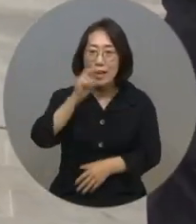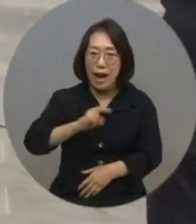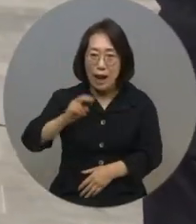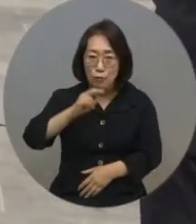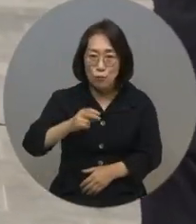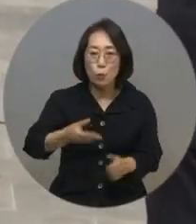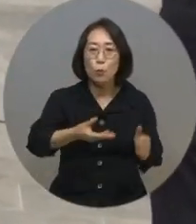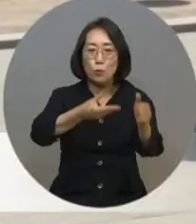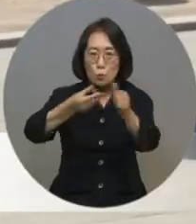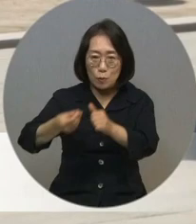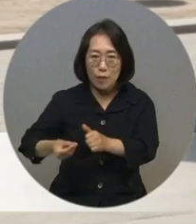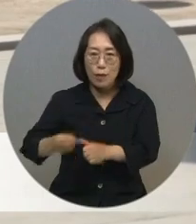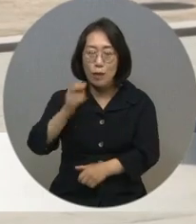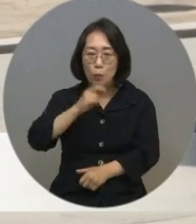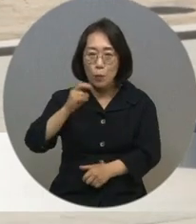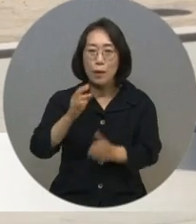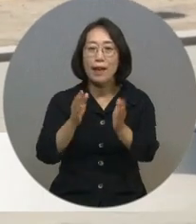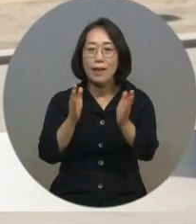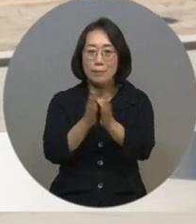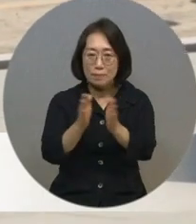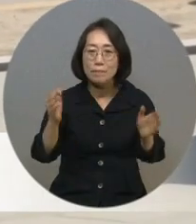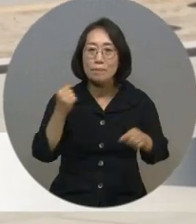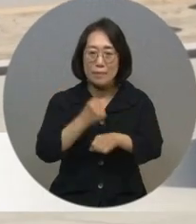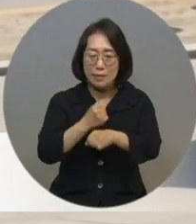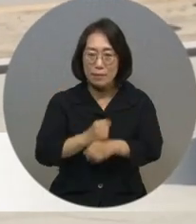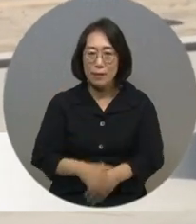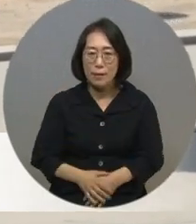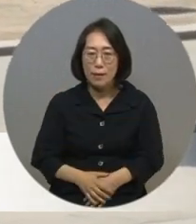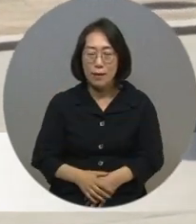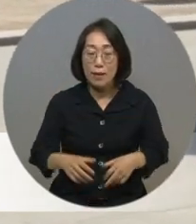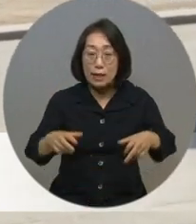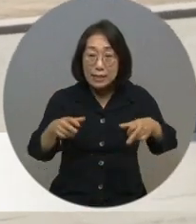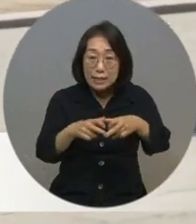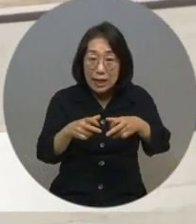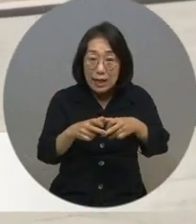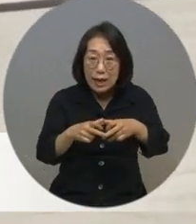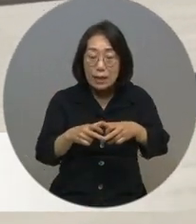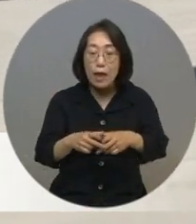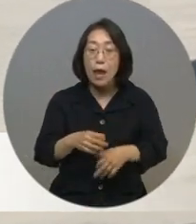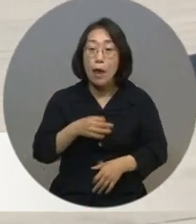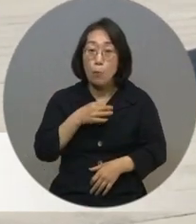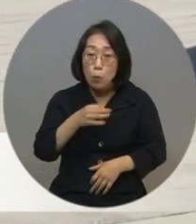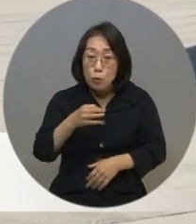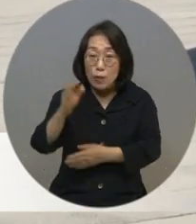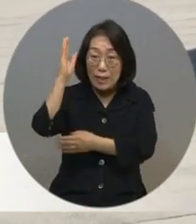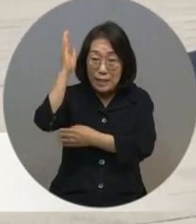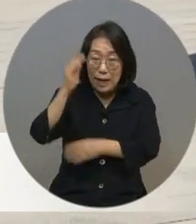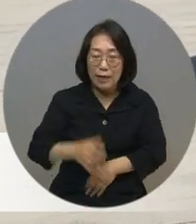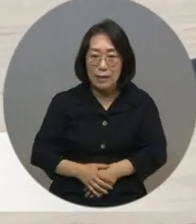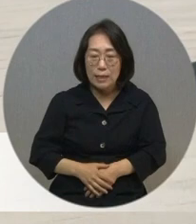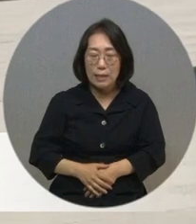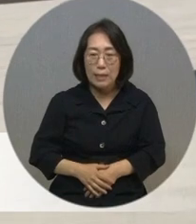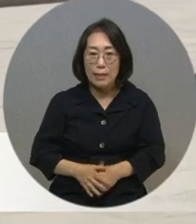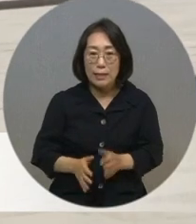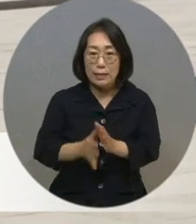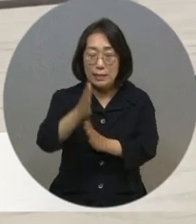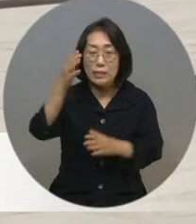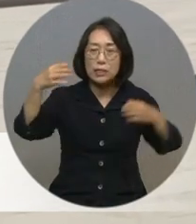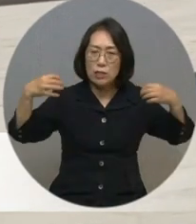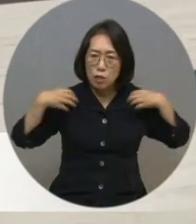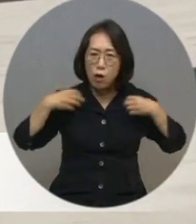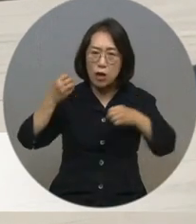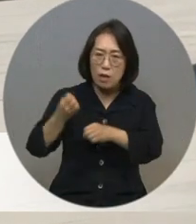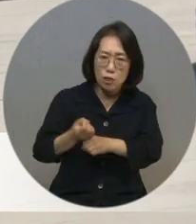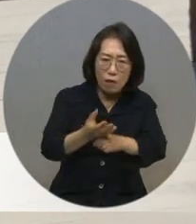공연에 초대되었습니다. 양주시 장애인들의 목소리가 양주 시청에 전달되지